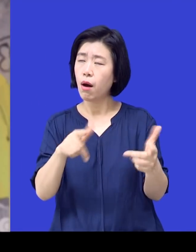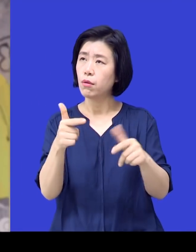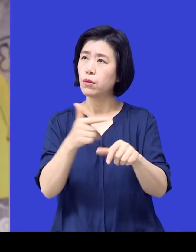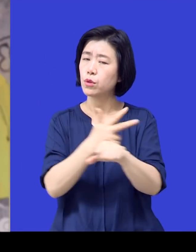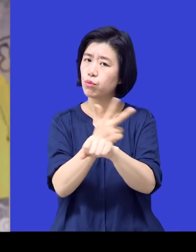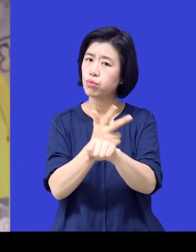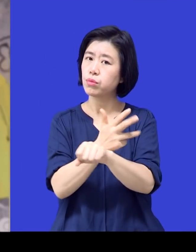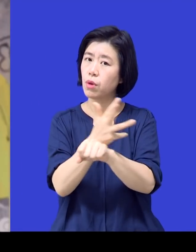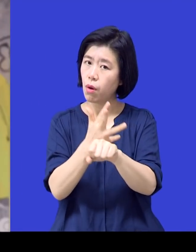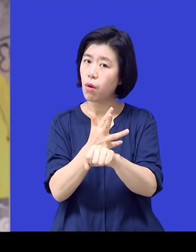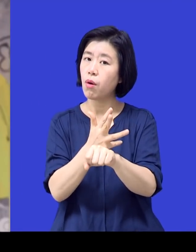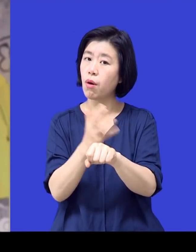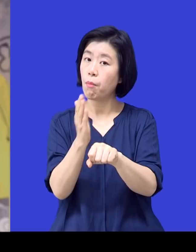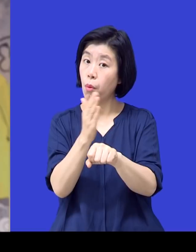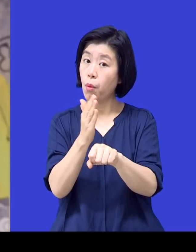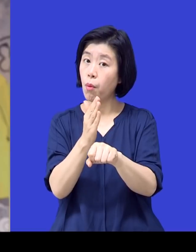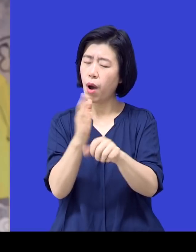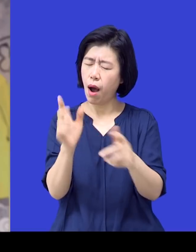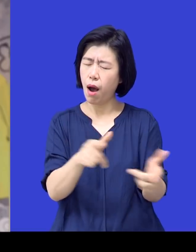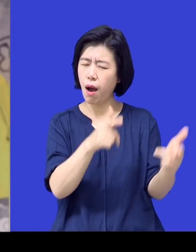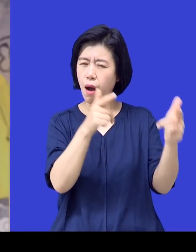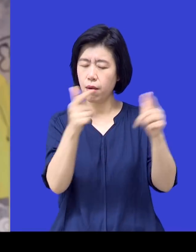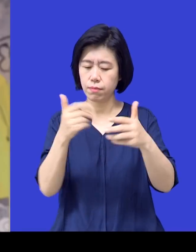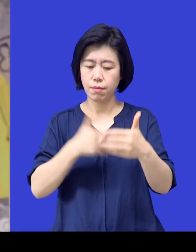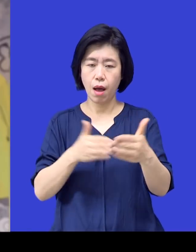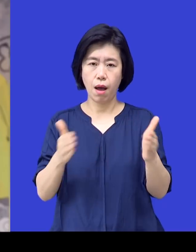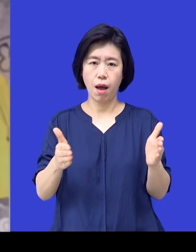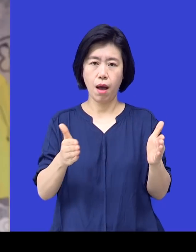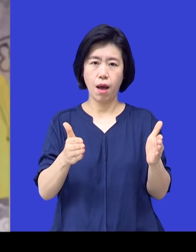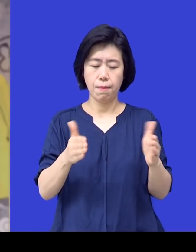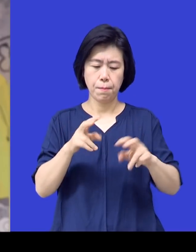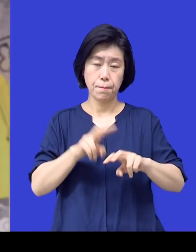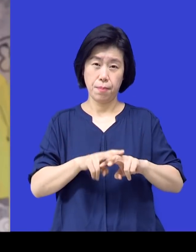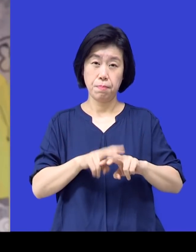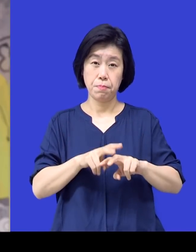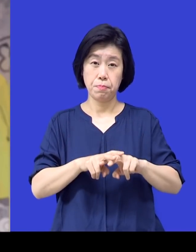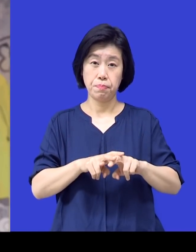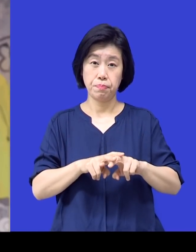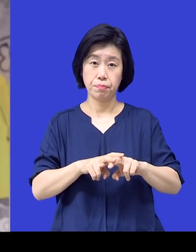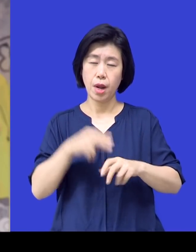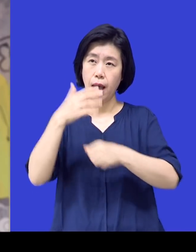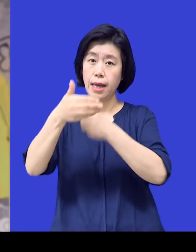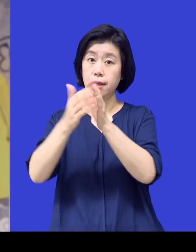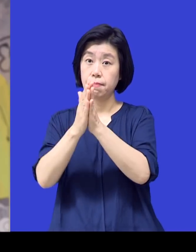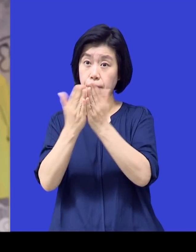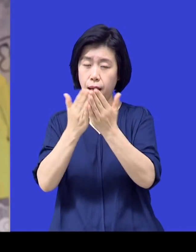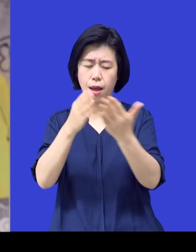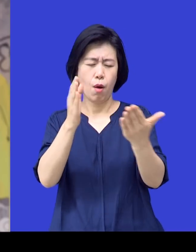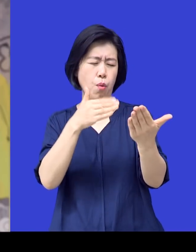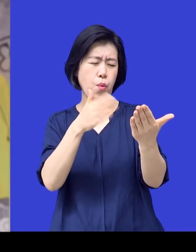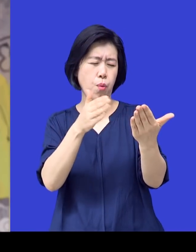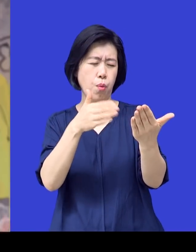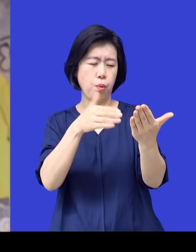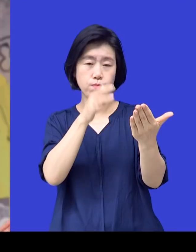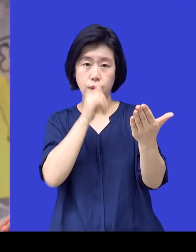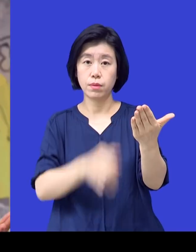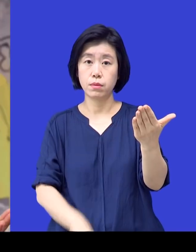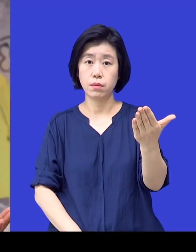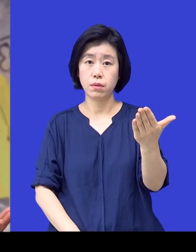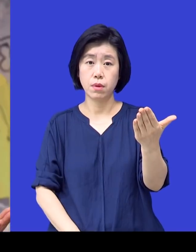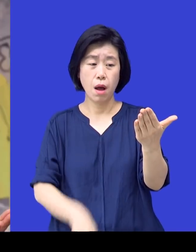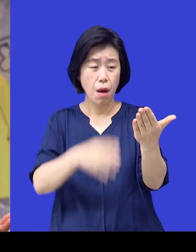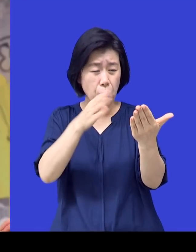7시간, 8시간 뭐 하루 종일 방 안에서 예. 말씀을 좋아서가 아니라 말씀의 응답이 있다니까 말씀